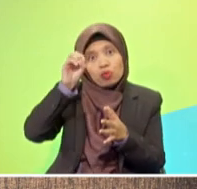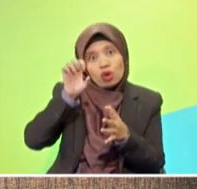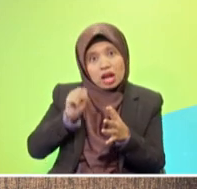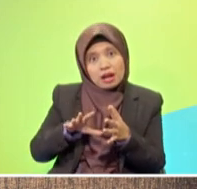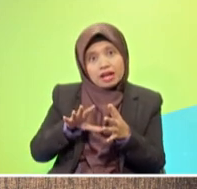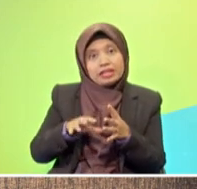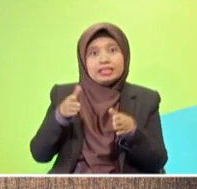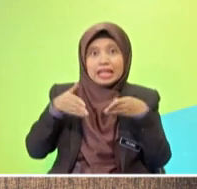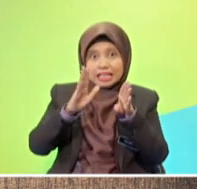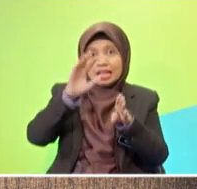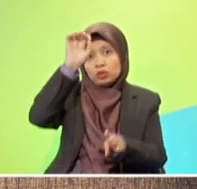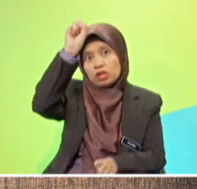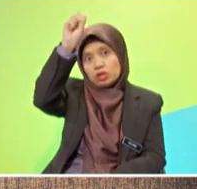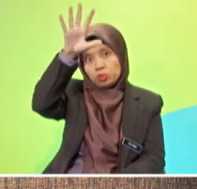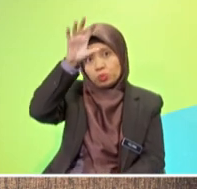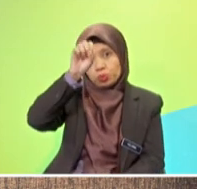isyarat